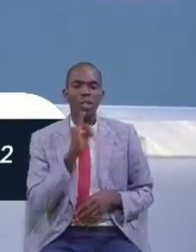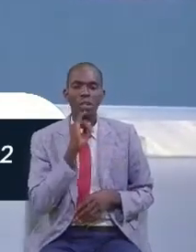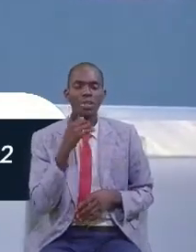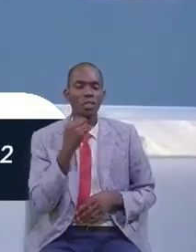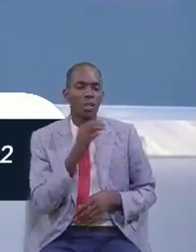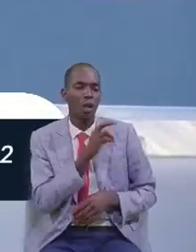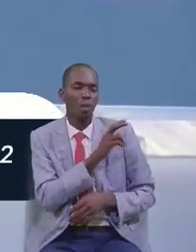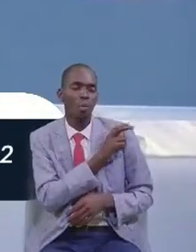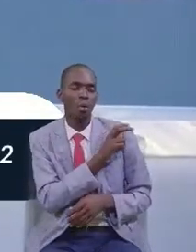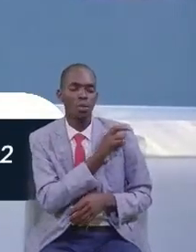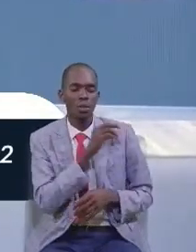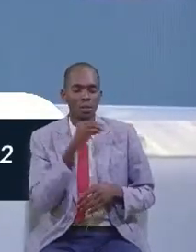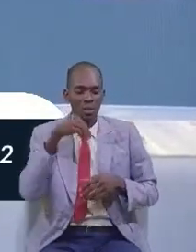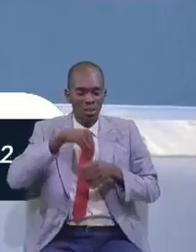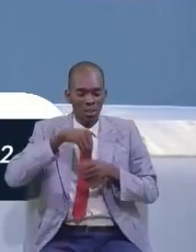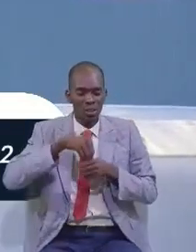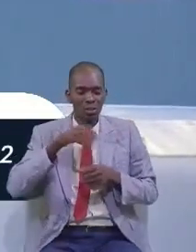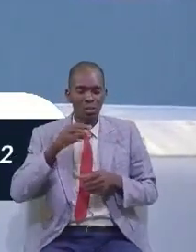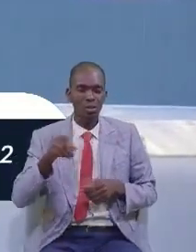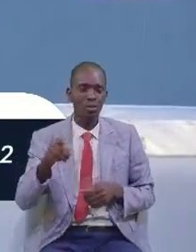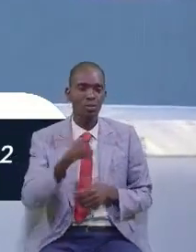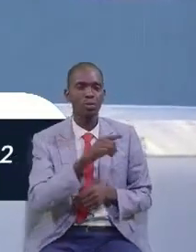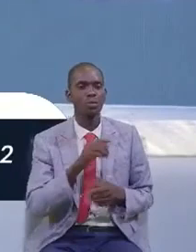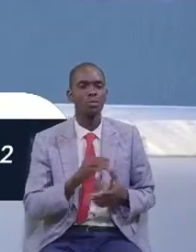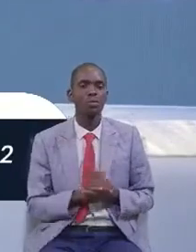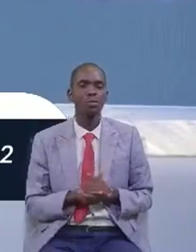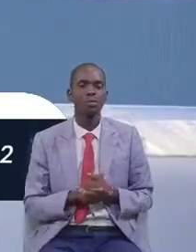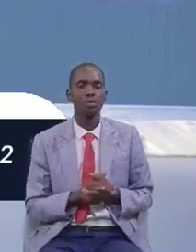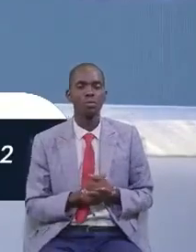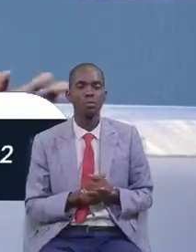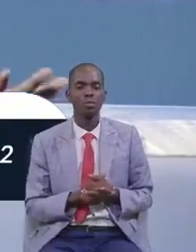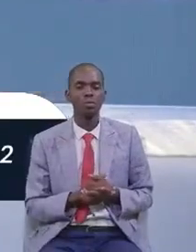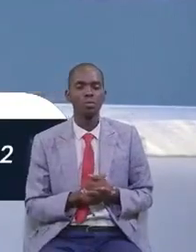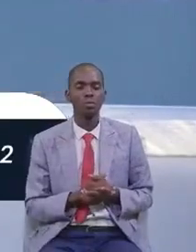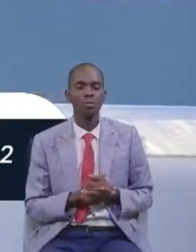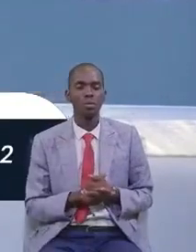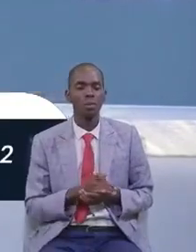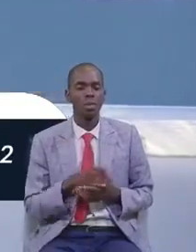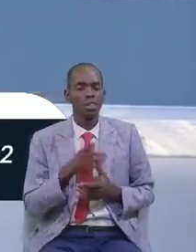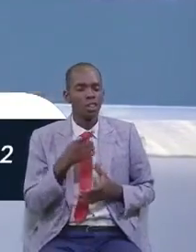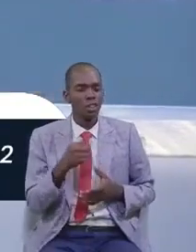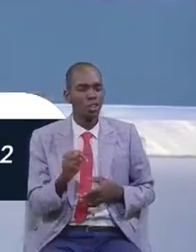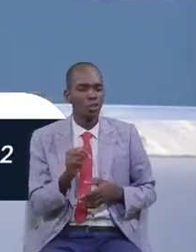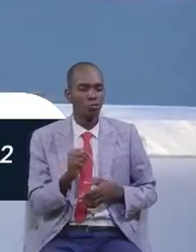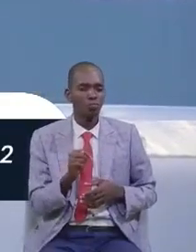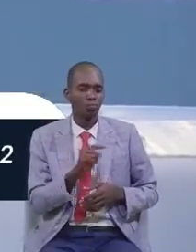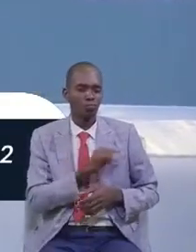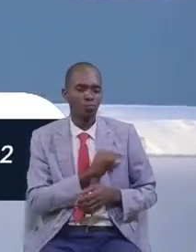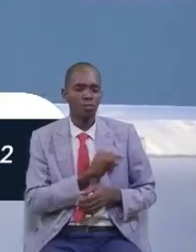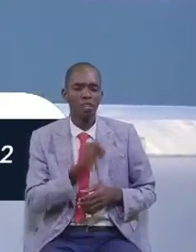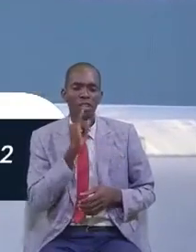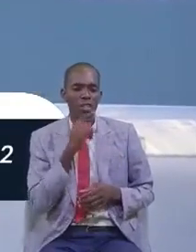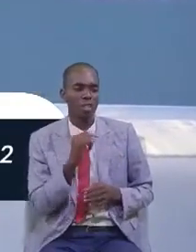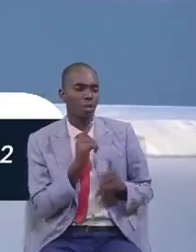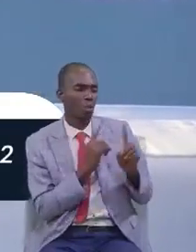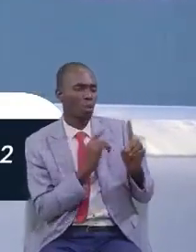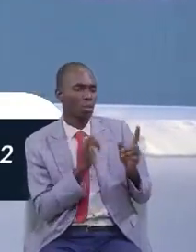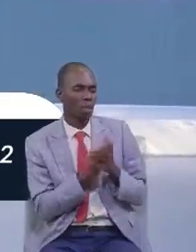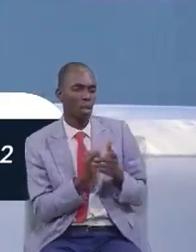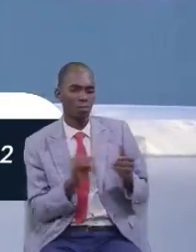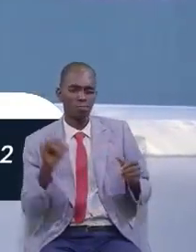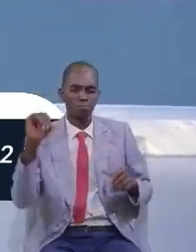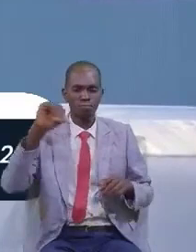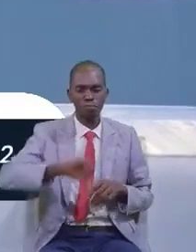policeman on the inside. ఈ మనస్సాక్షి మన అంతరంగంలో ఉండే రక్షక భటుడు పోలీసు. The conscience is the one that accuses you when you have done